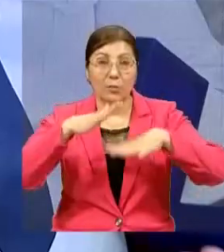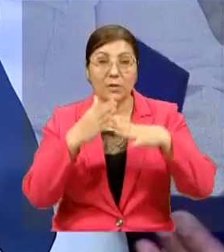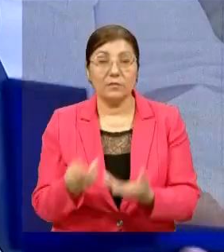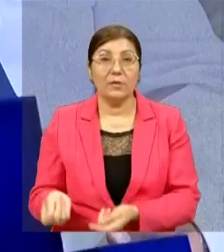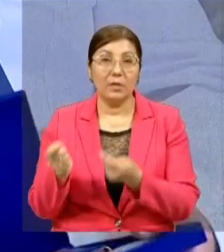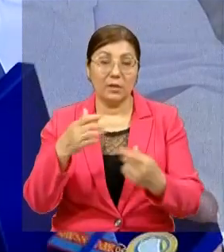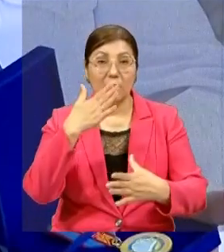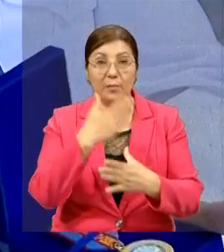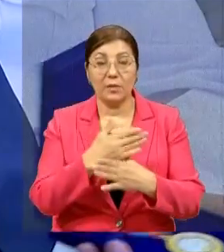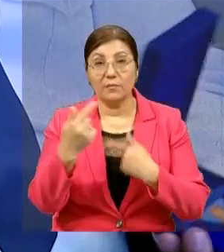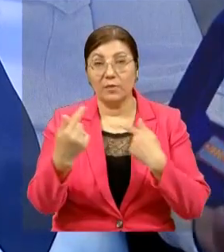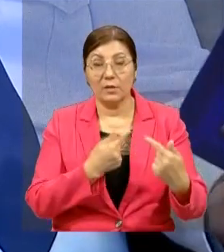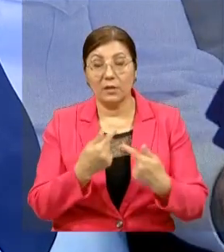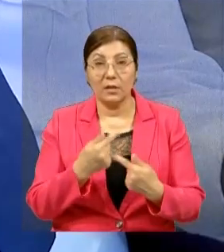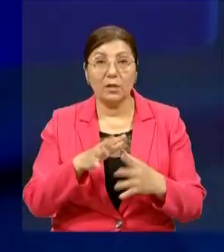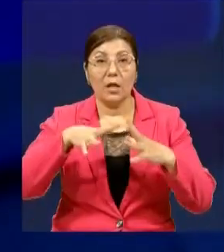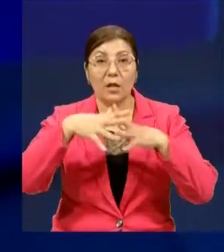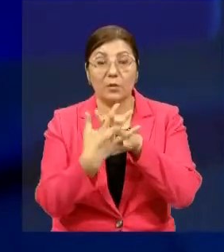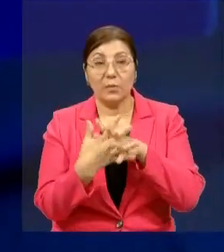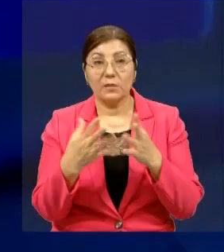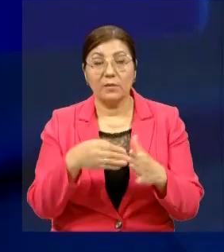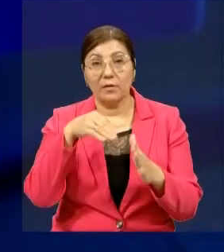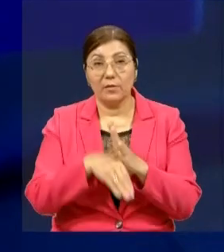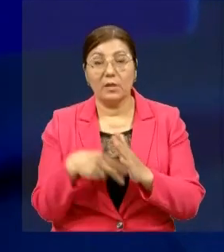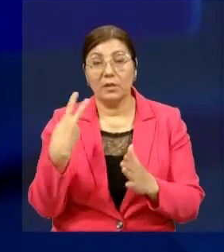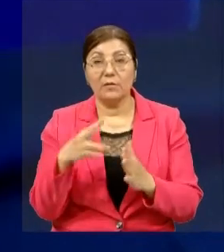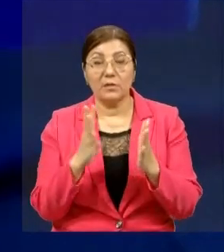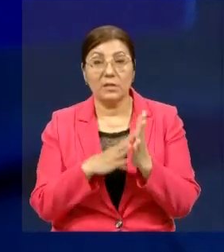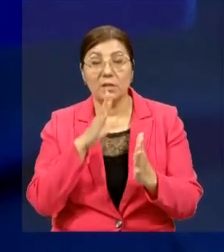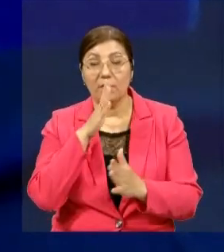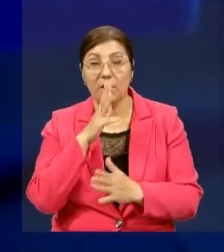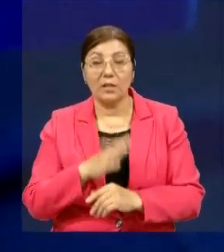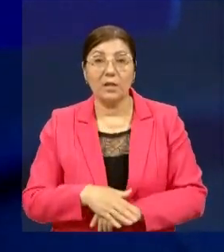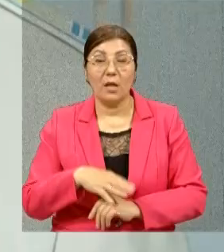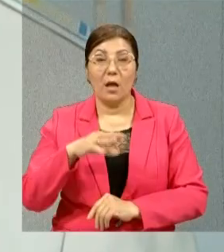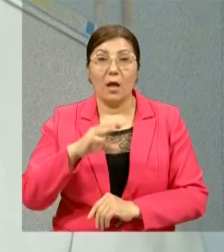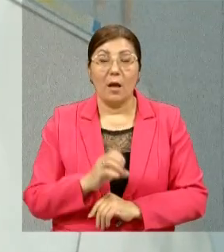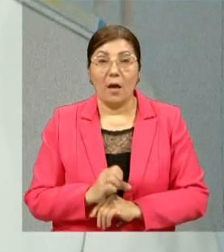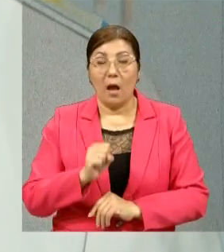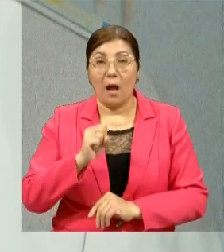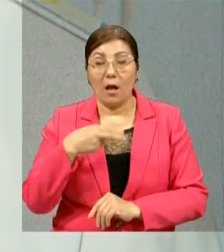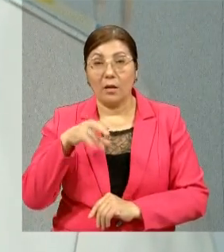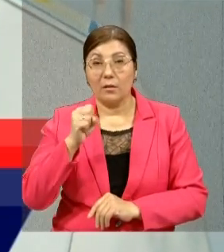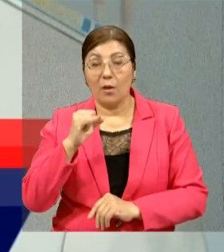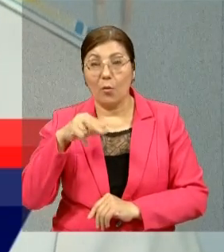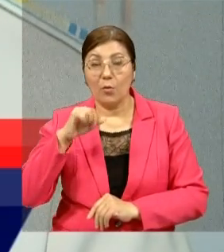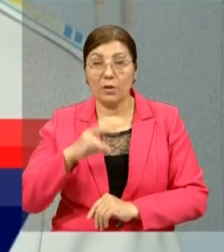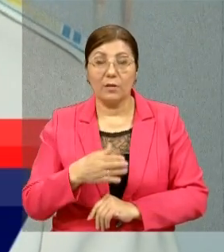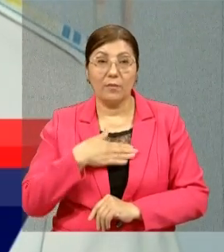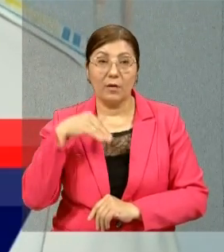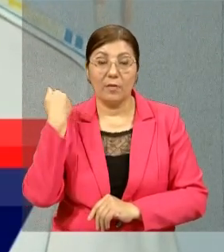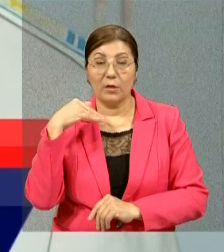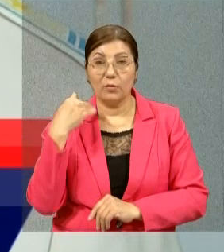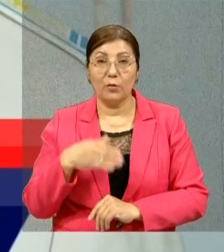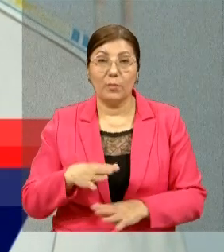гуманитарной помощи пострадавшие населённые пункты в их числе был двадцатилетний Майор ердаулет усиков Когда в окту